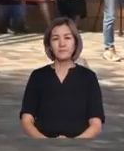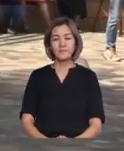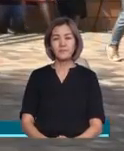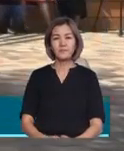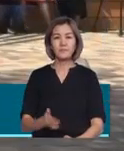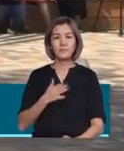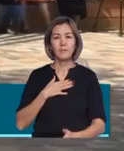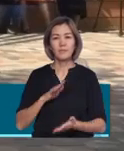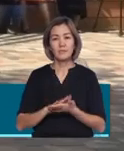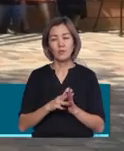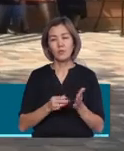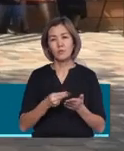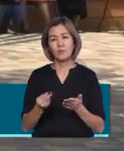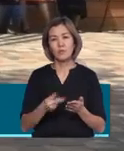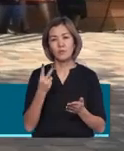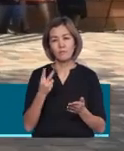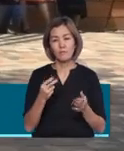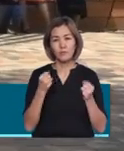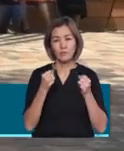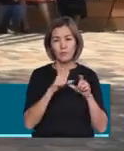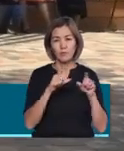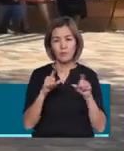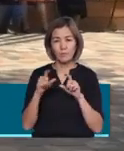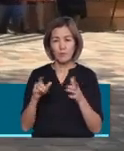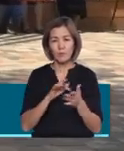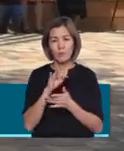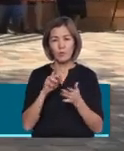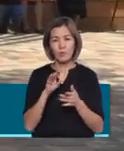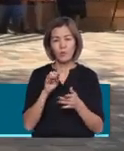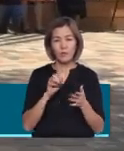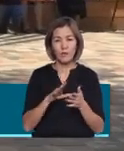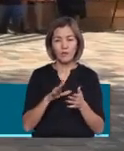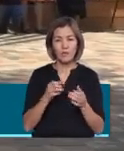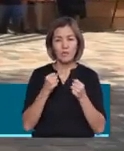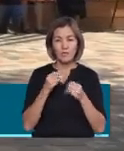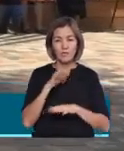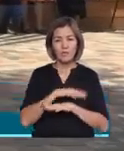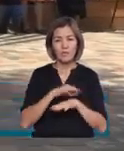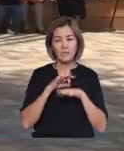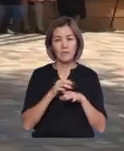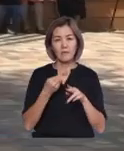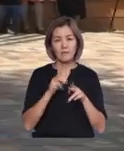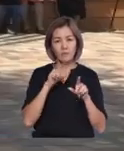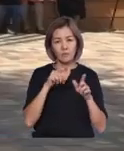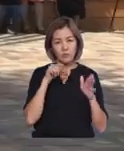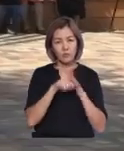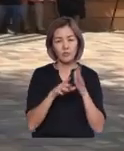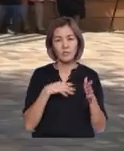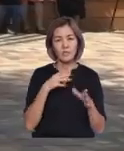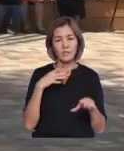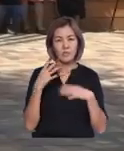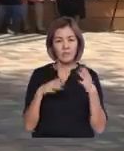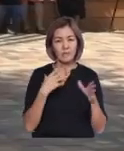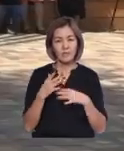Мы заключили меморандум с двумя спортивными комплексами в городе Кунаев. Спортивные занятия будут проходить в этих учреждениях. Заниматься